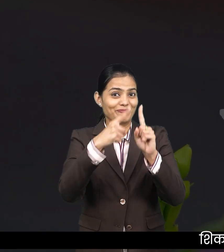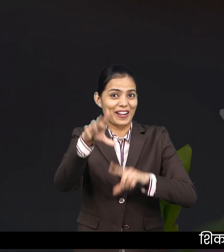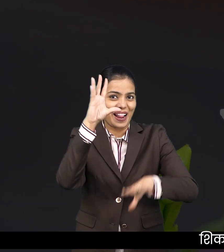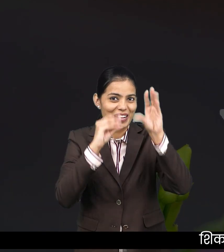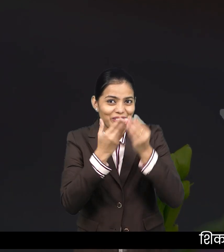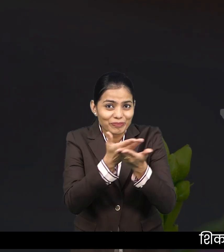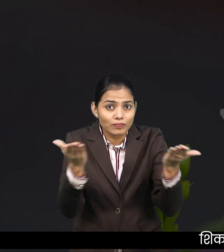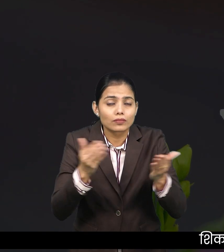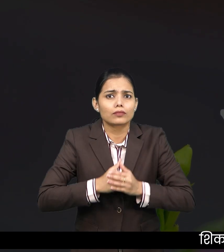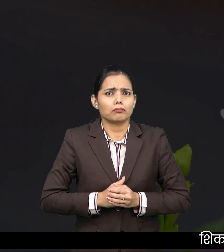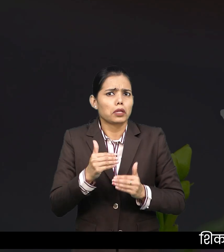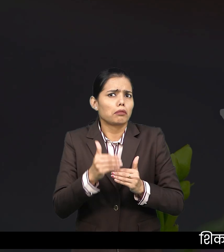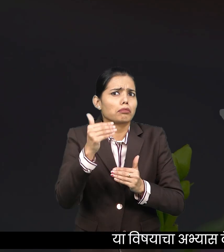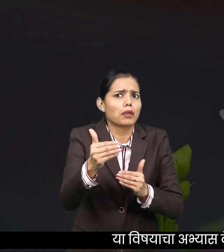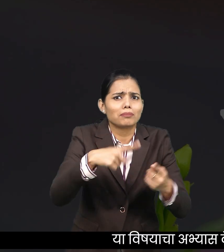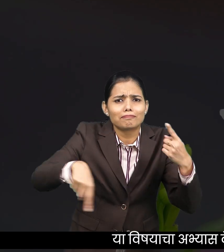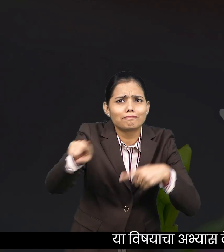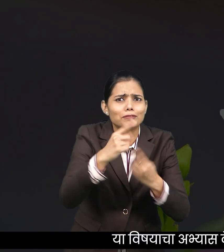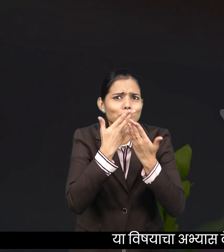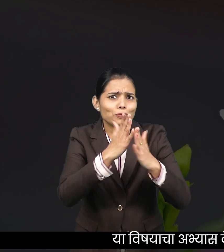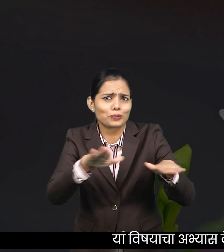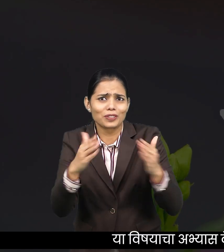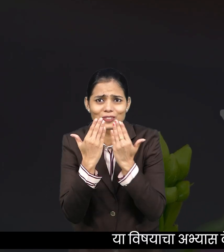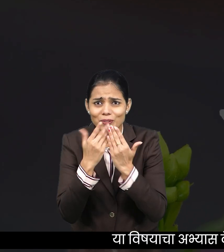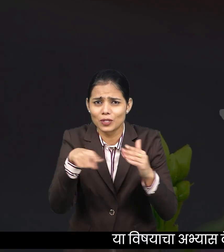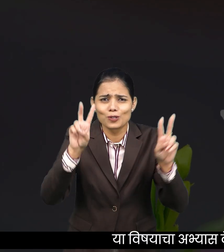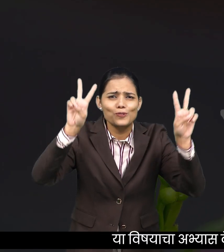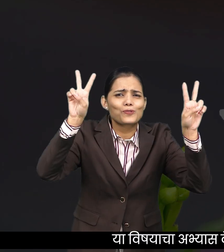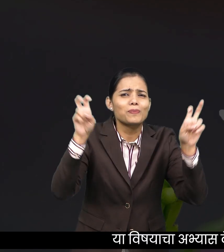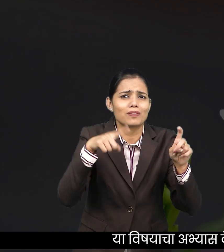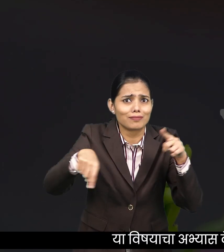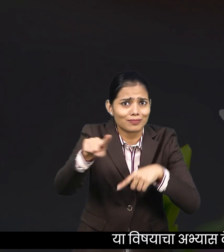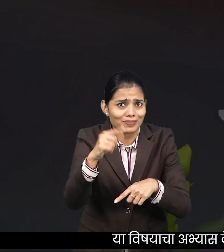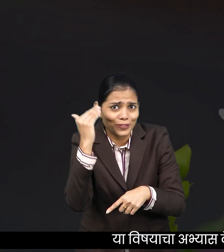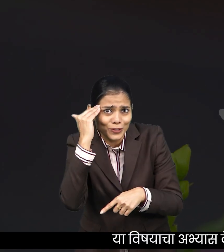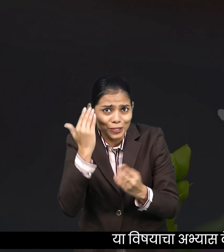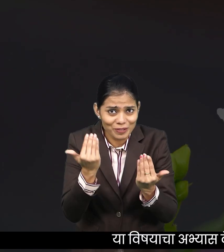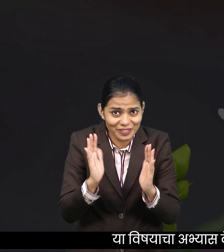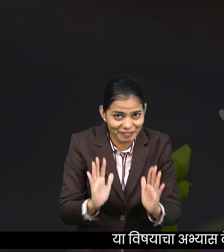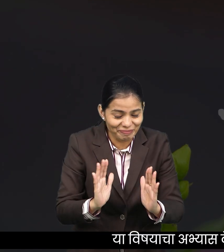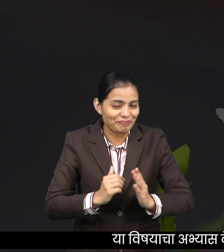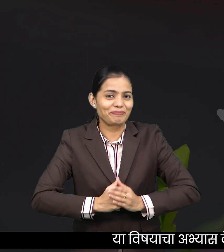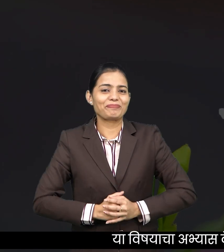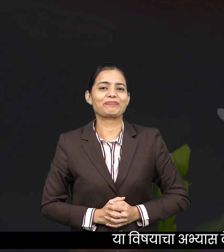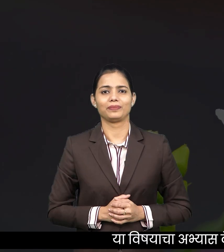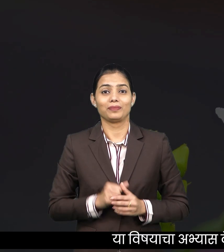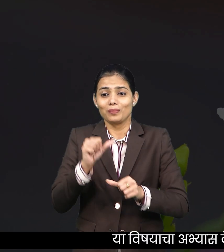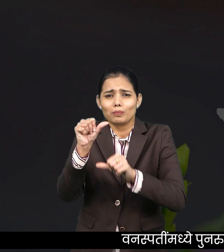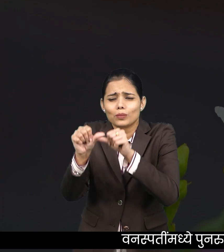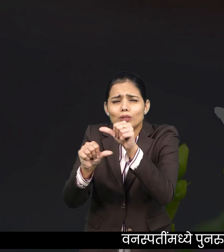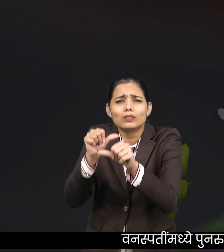शिकण्याचे परिणाम। या विषयाचा अभ्यास केल्यानंतर तुम्ही हे करू